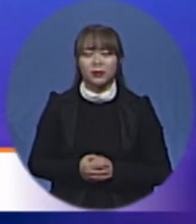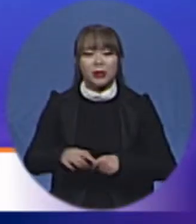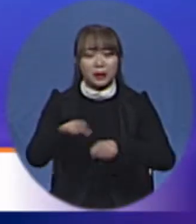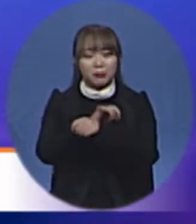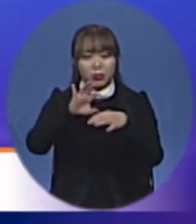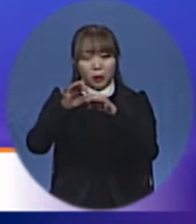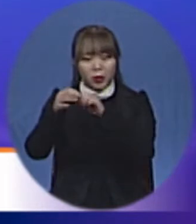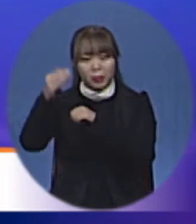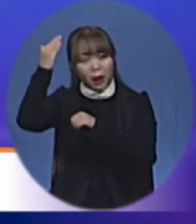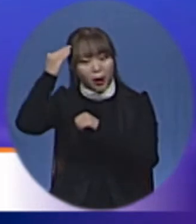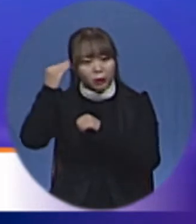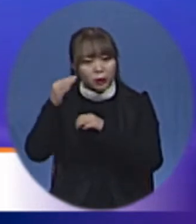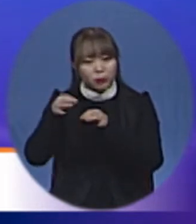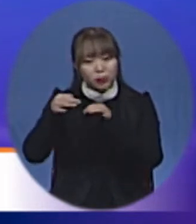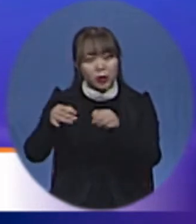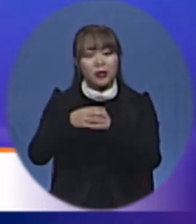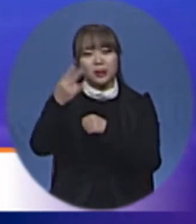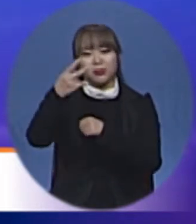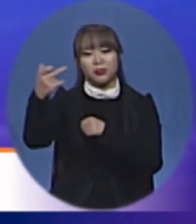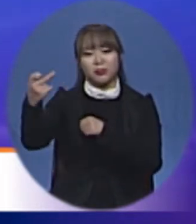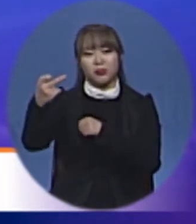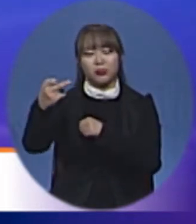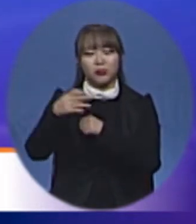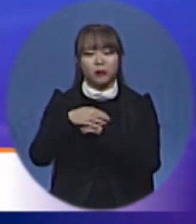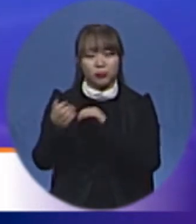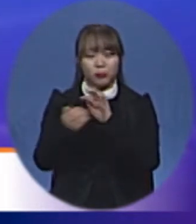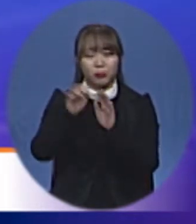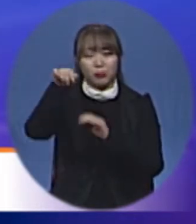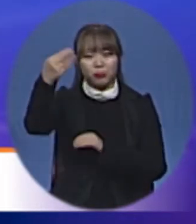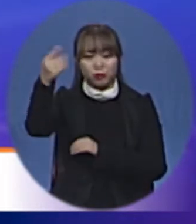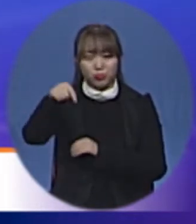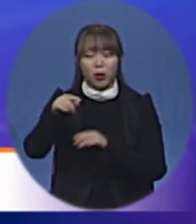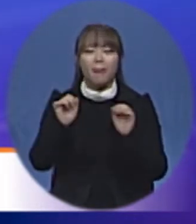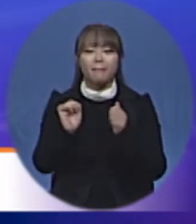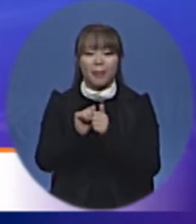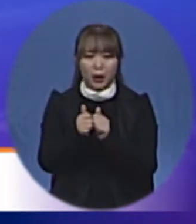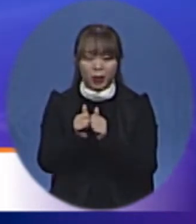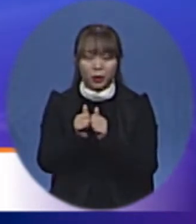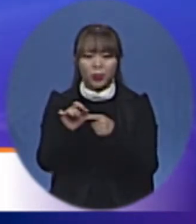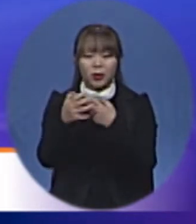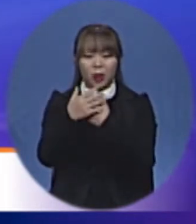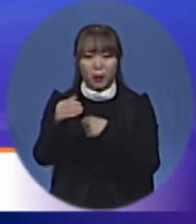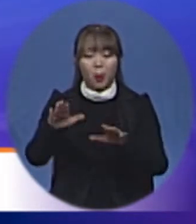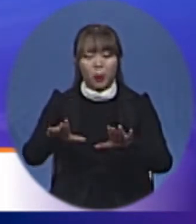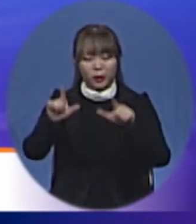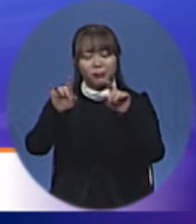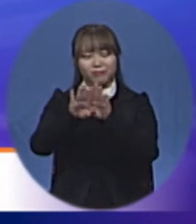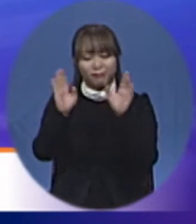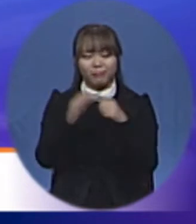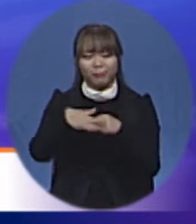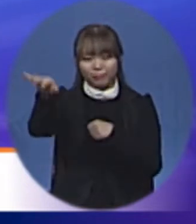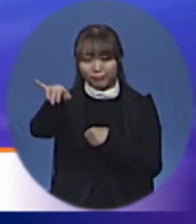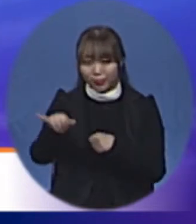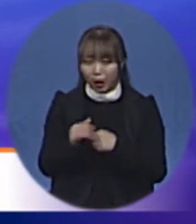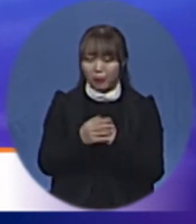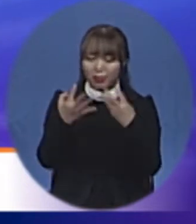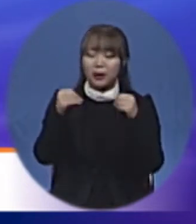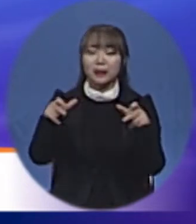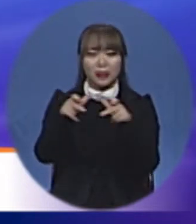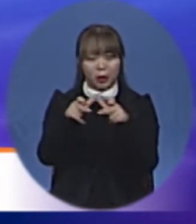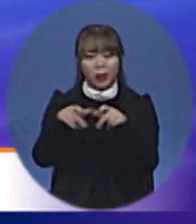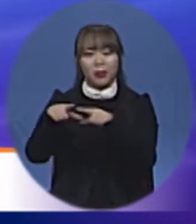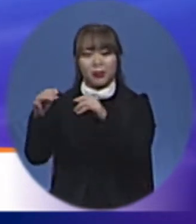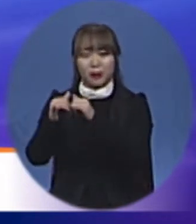스페셜 올림픽 코리아가 주최하는 2017 슈퍼블루 마라톤 대회가 올해도 어김없이 열렸습니다. 전국에서 많은